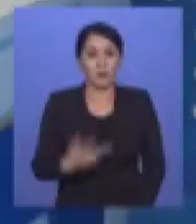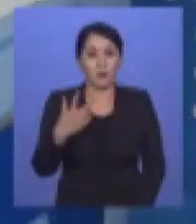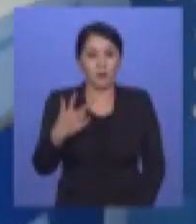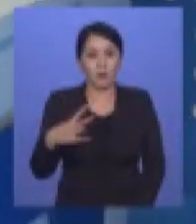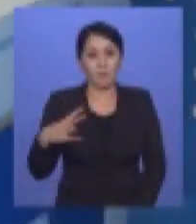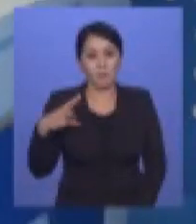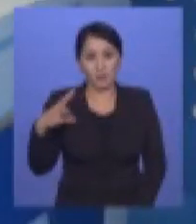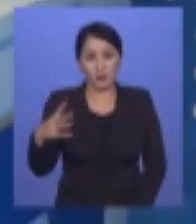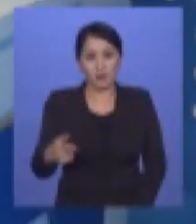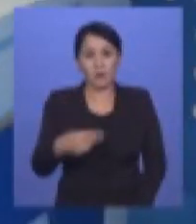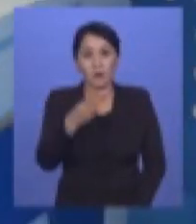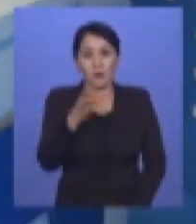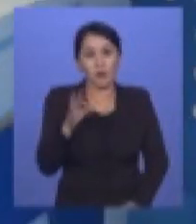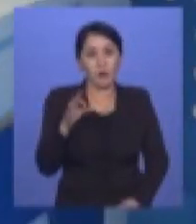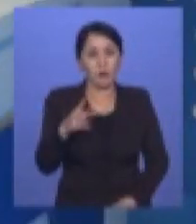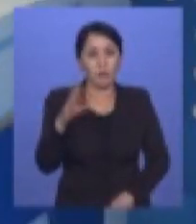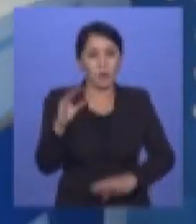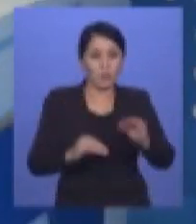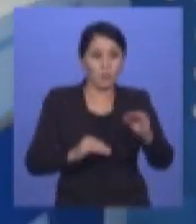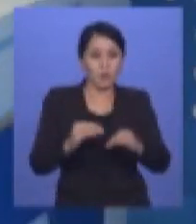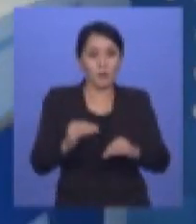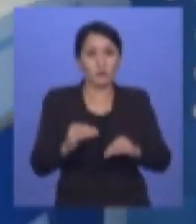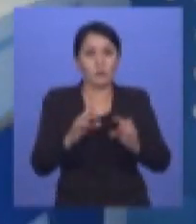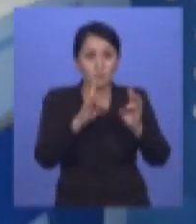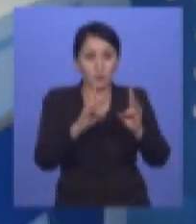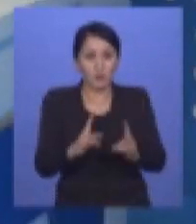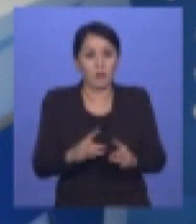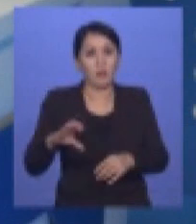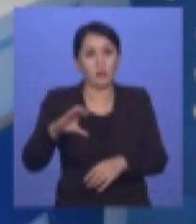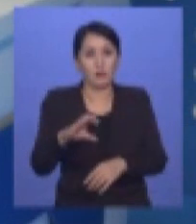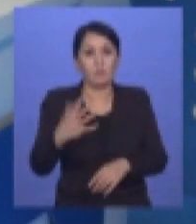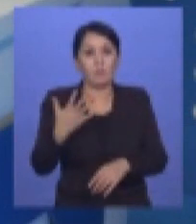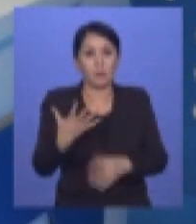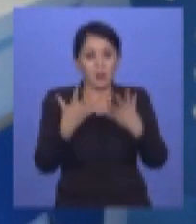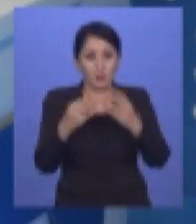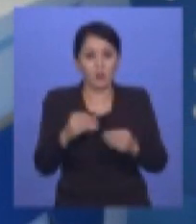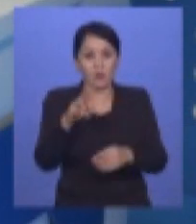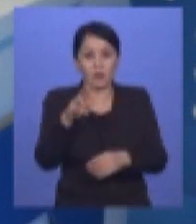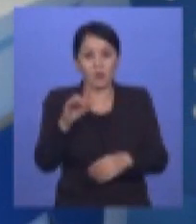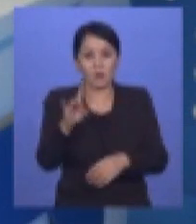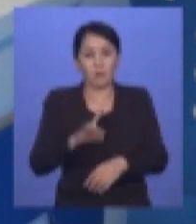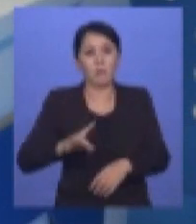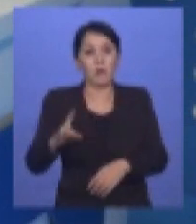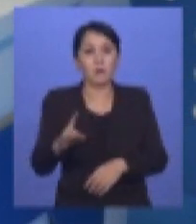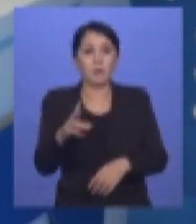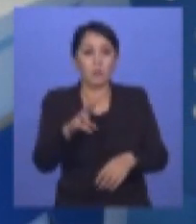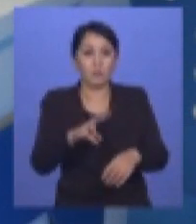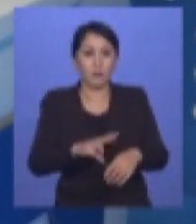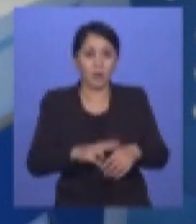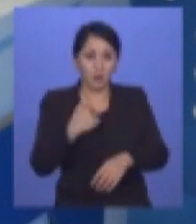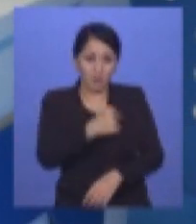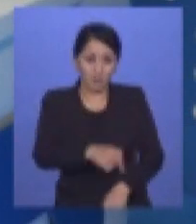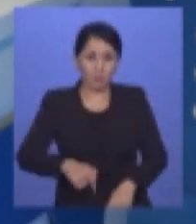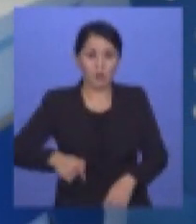3 жасар қыз шөп шабатын құрылғының астында қалған. Қайғылы жағдай қыркүйектің 5-сі күні Есіл ауданында орын алыпты. Дәрігерлер іш